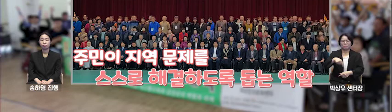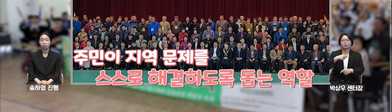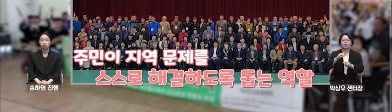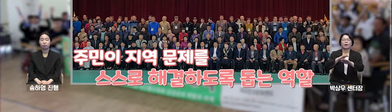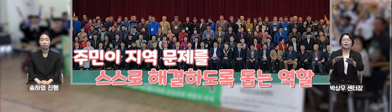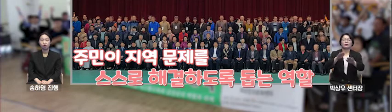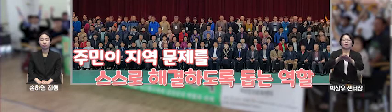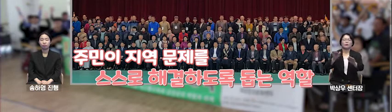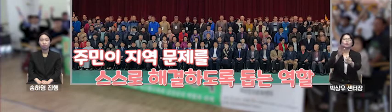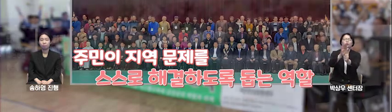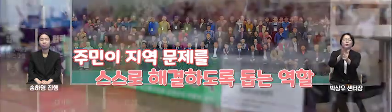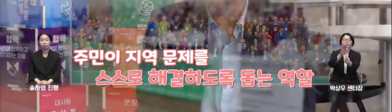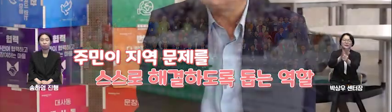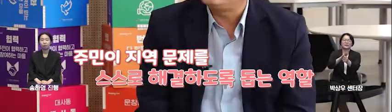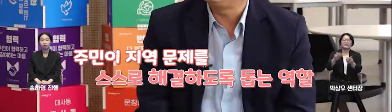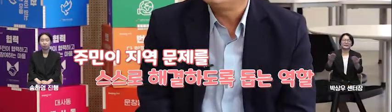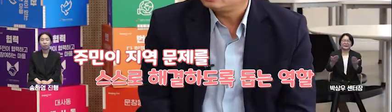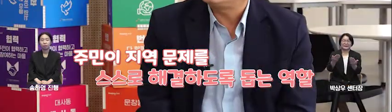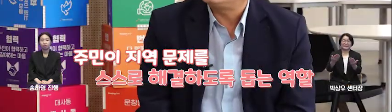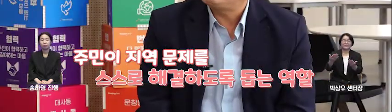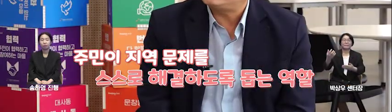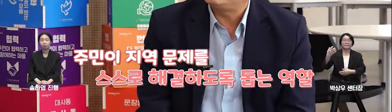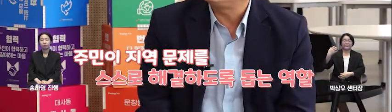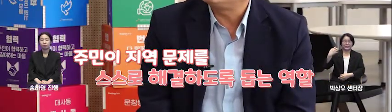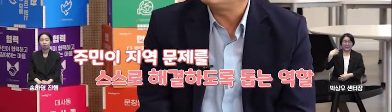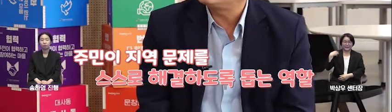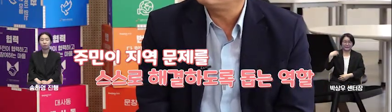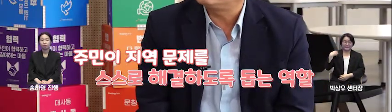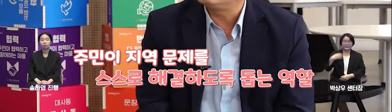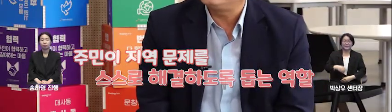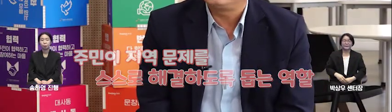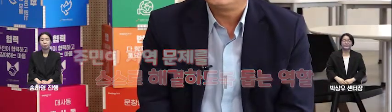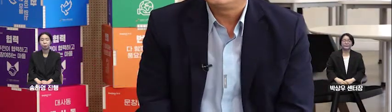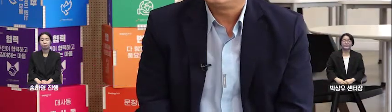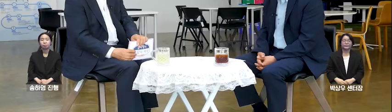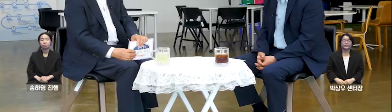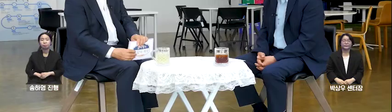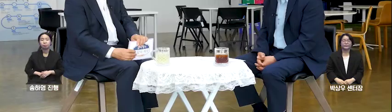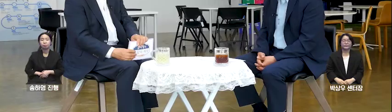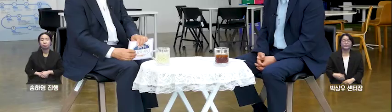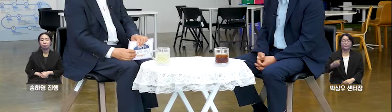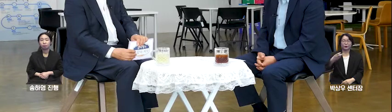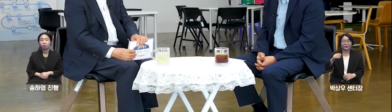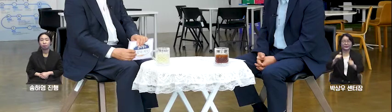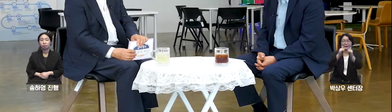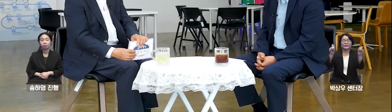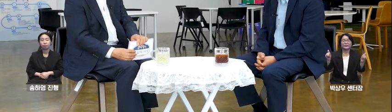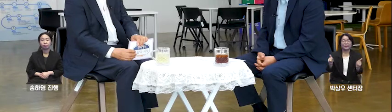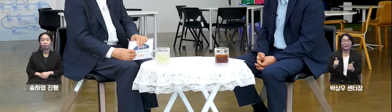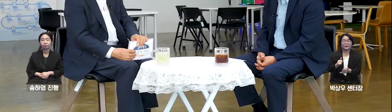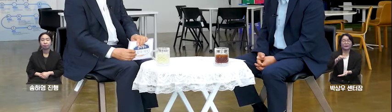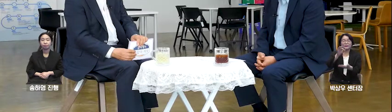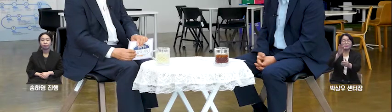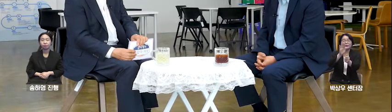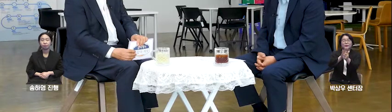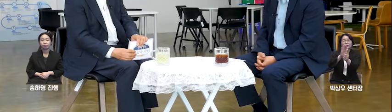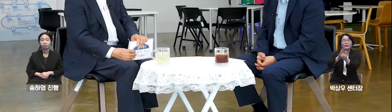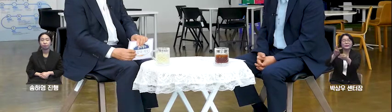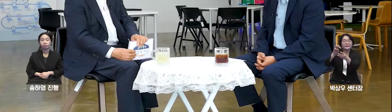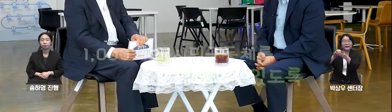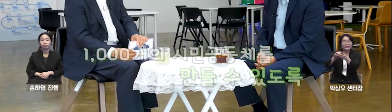있도록 돕는 이러한 일이라고 말씀드릴 수 있을 것 같고요. 나름대로 사회적 자본